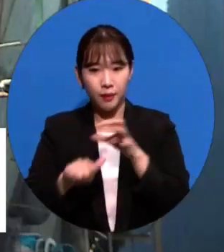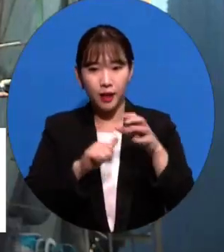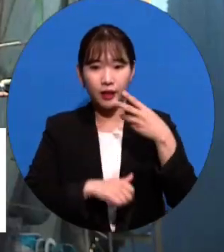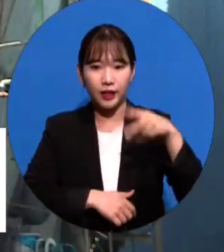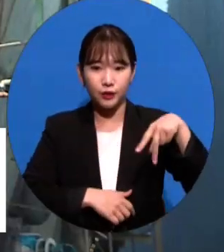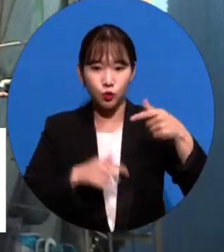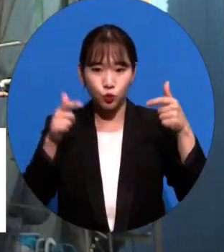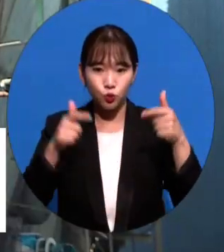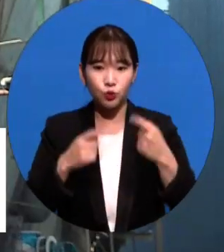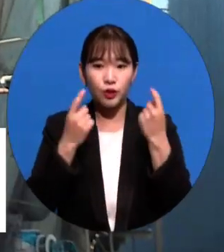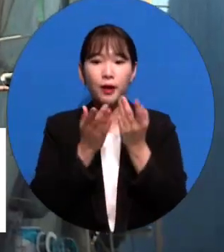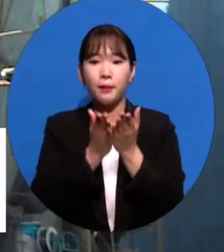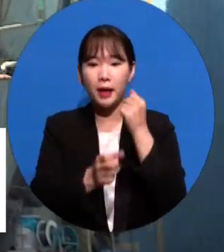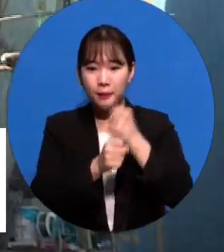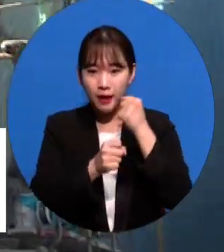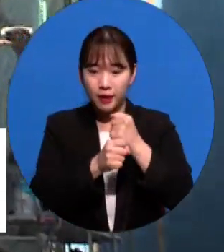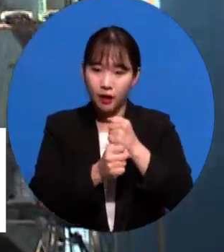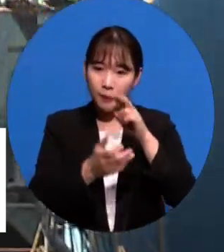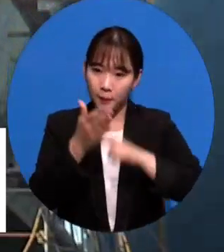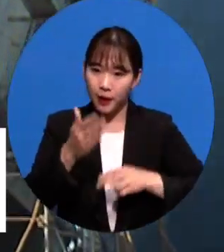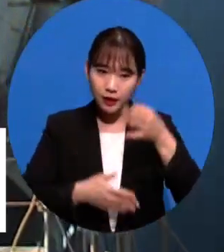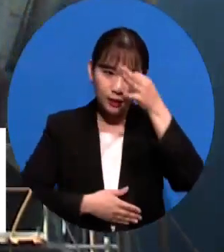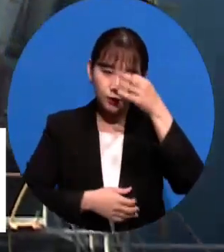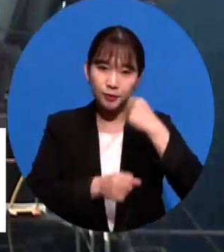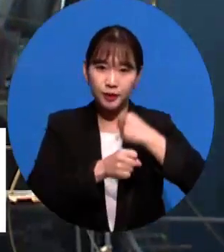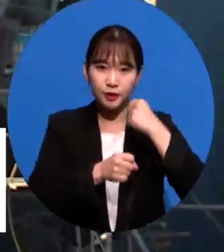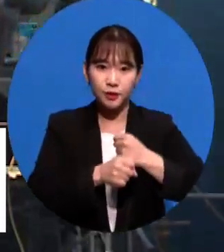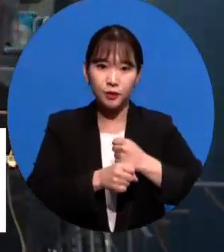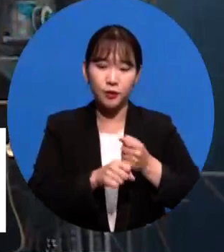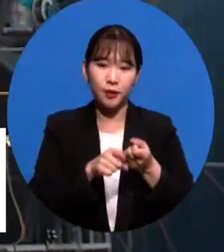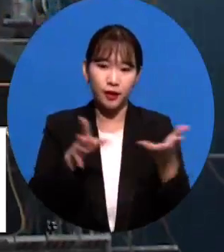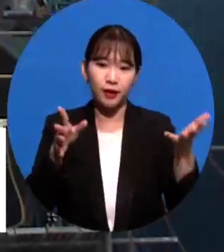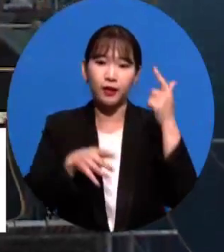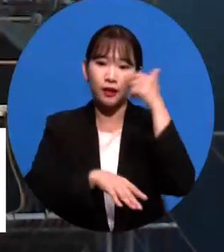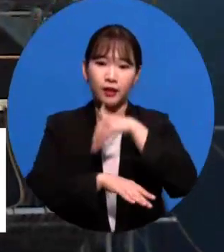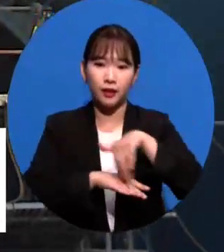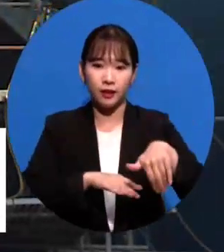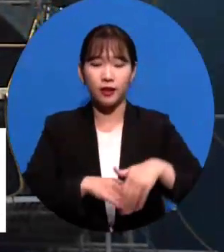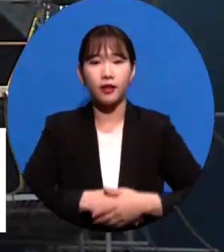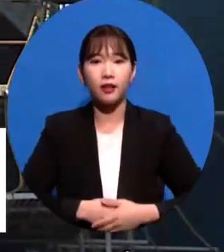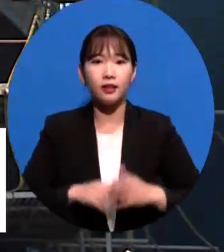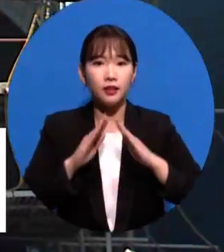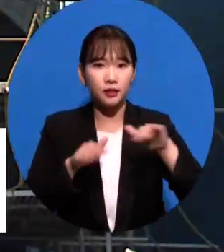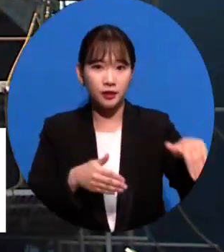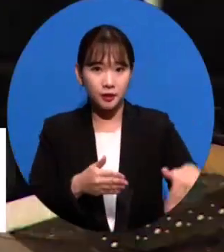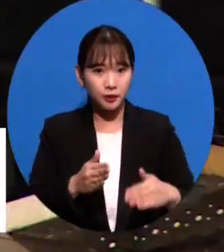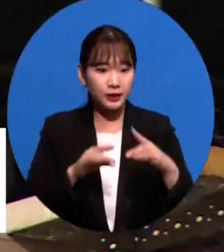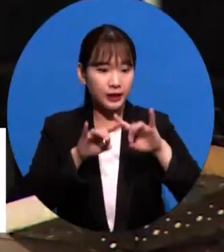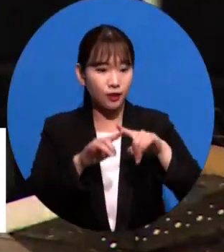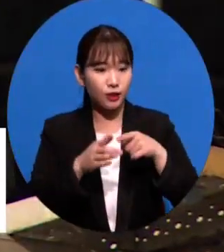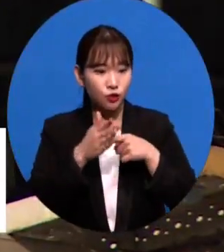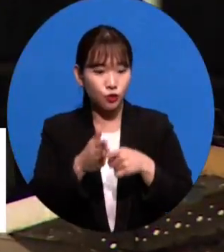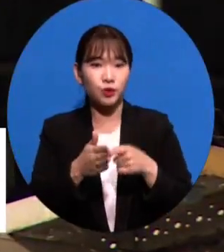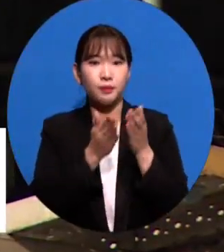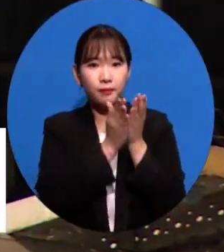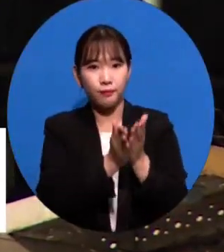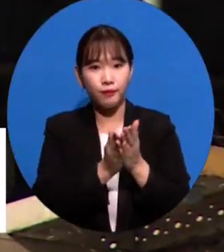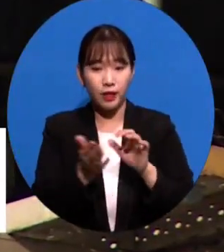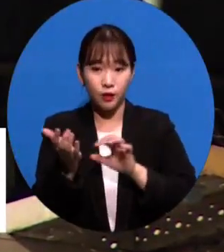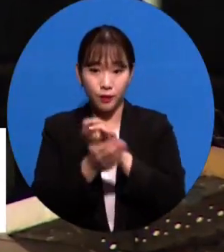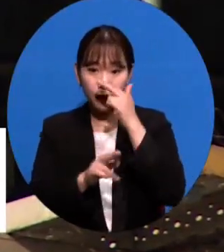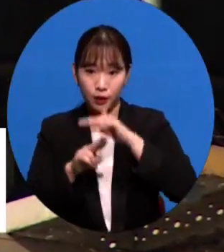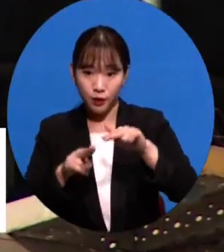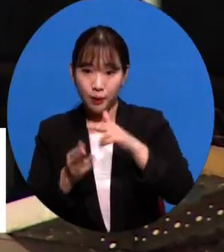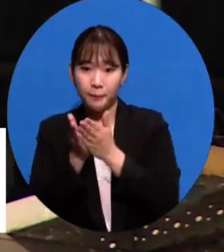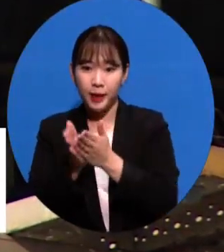저감형 여객선을 보급 확산하는 기술을 개발하고 표준화할 계획입니다. 전남도는 전기 추진선과 혼합 연료선에